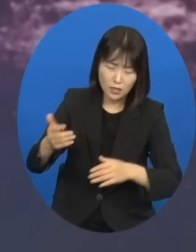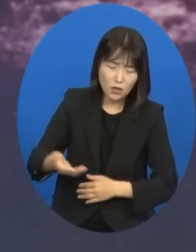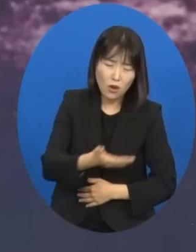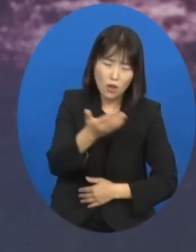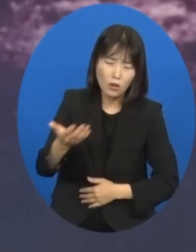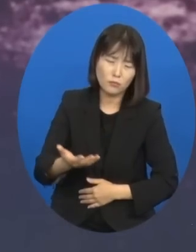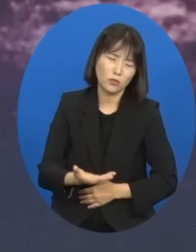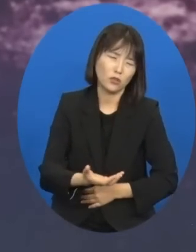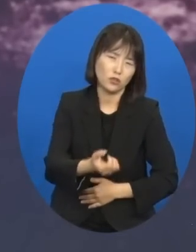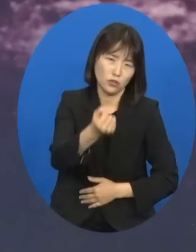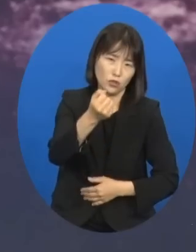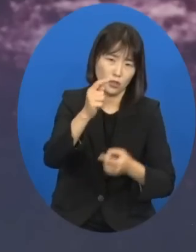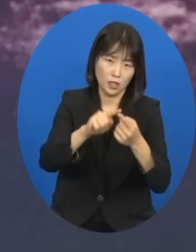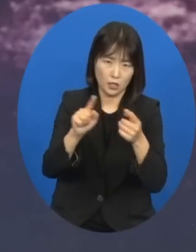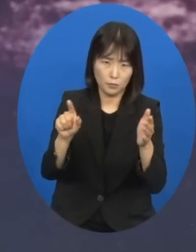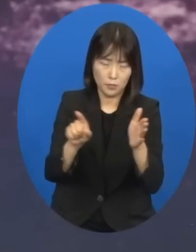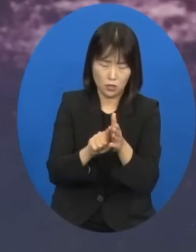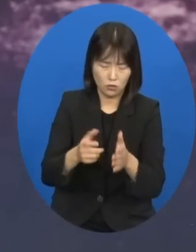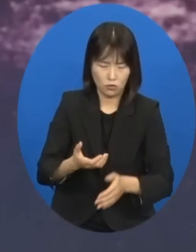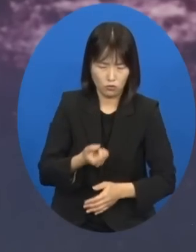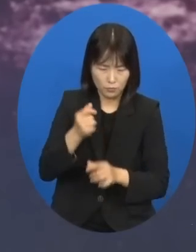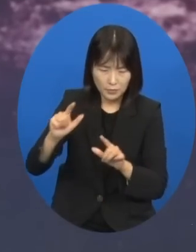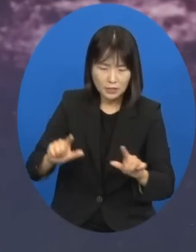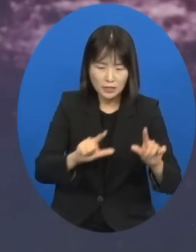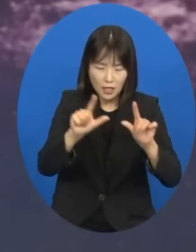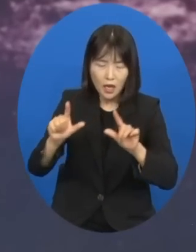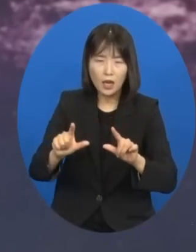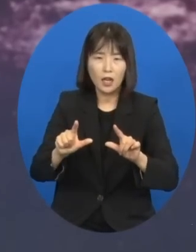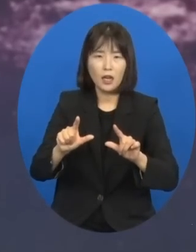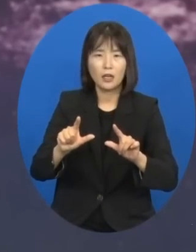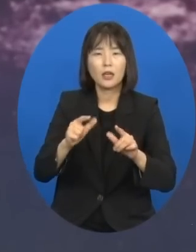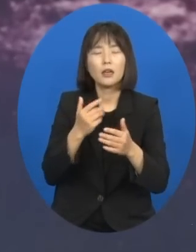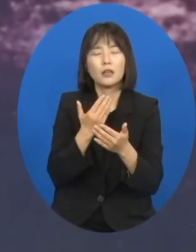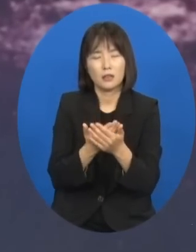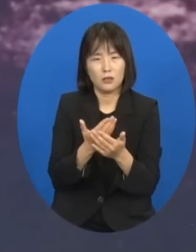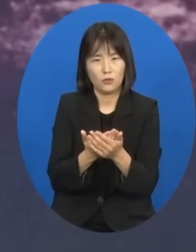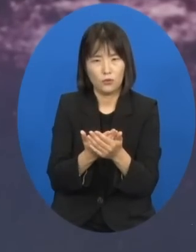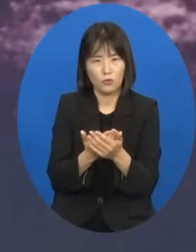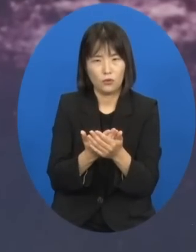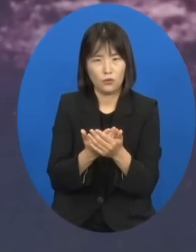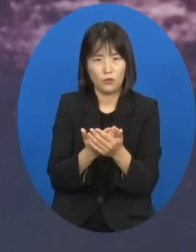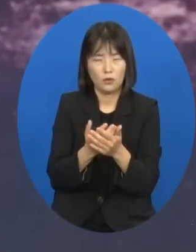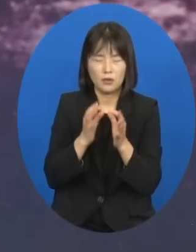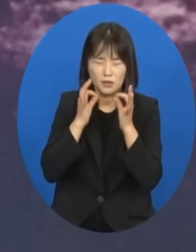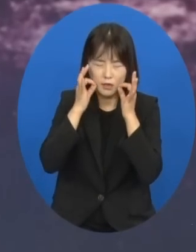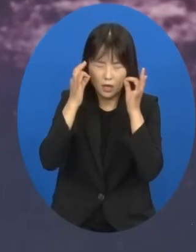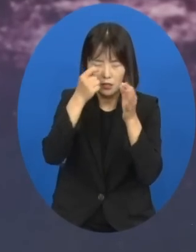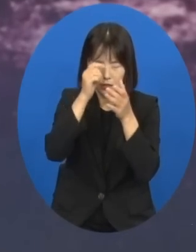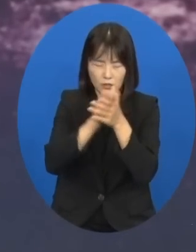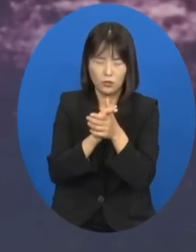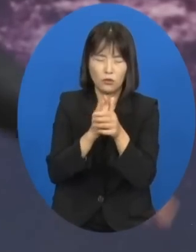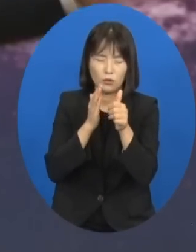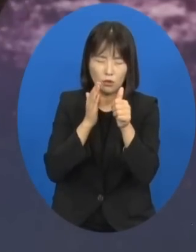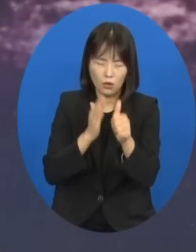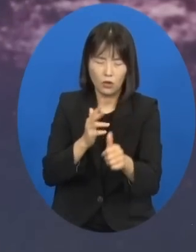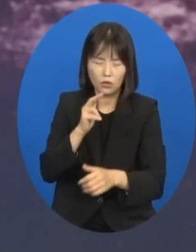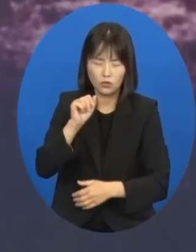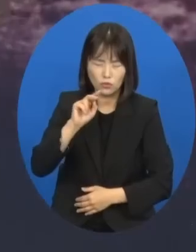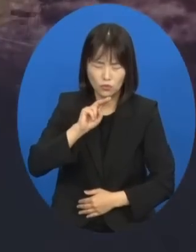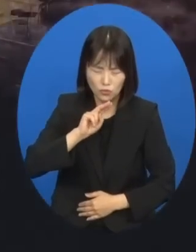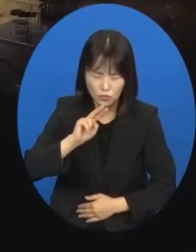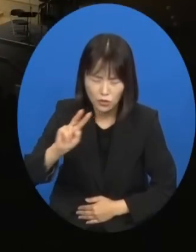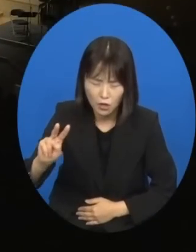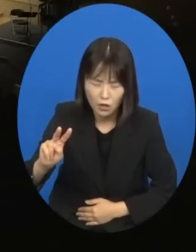주어진 유업인 줄로 믿고 그것을 누리며 살아가는 우리가 되게 해달라고 우리 주여 한번 외치고 간절하게 기도하도록 하겠습니다.